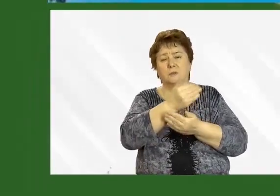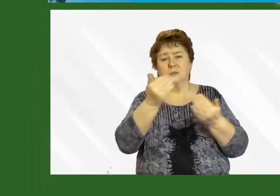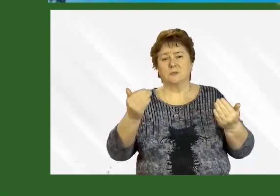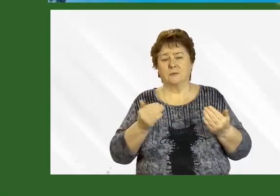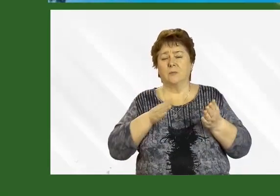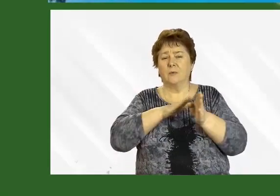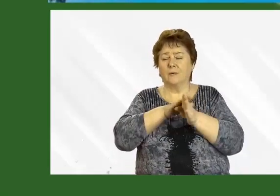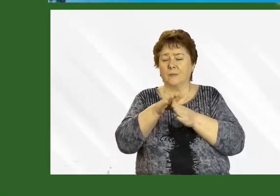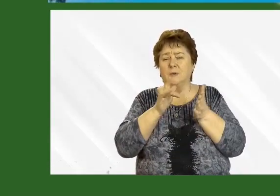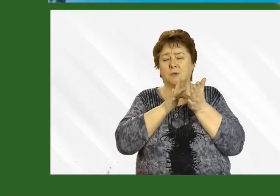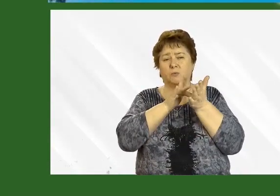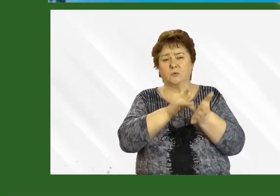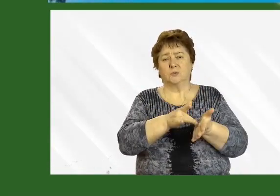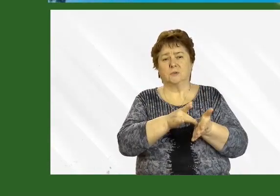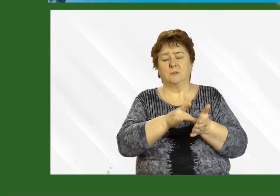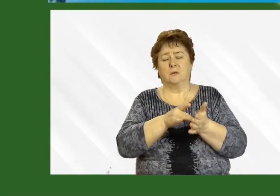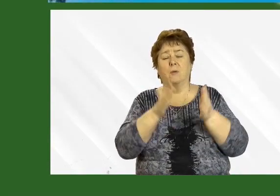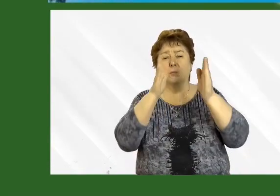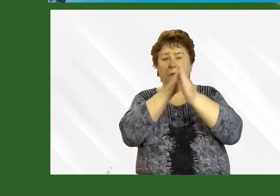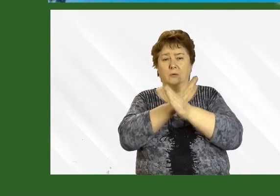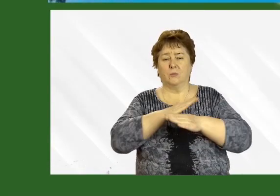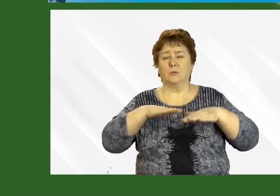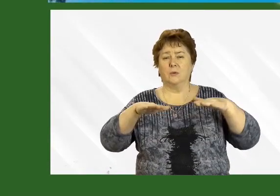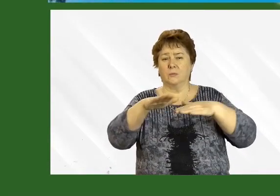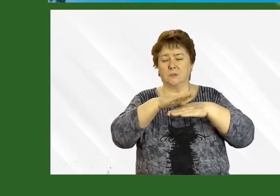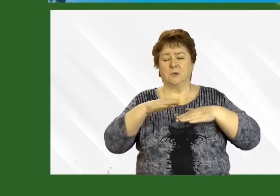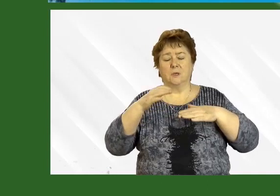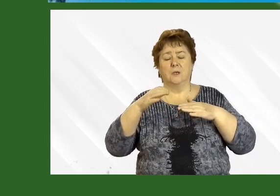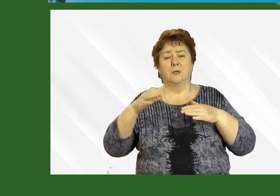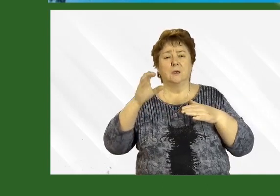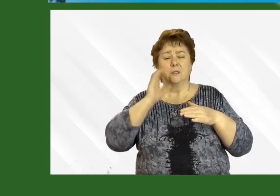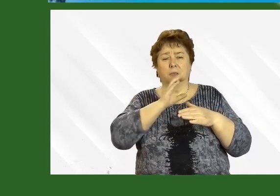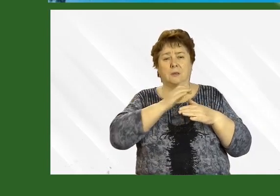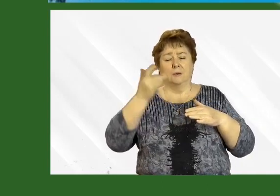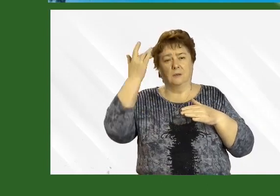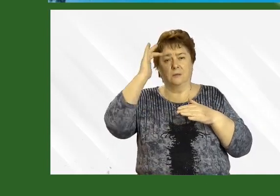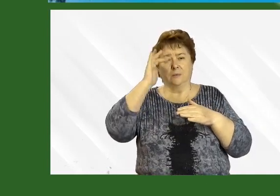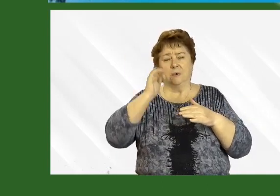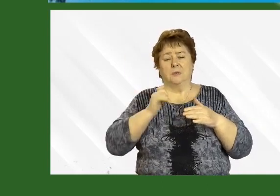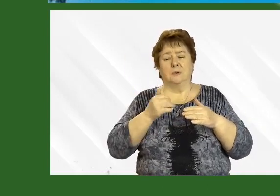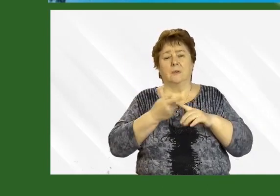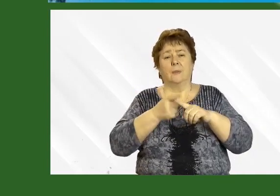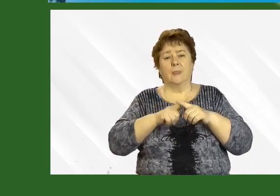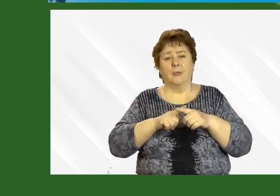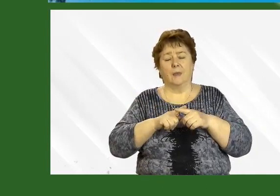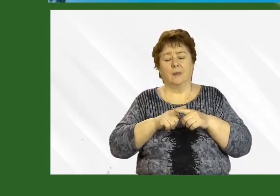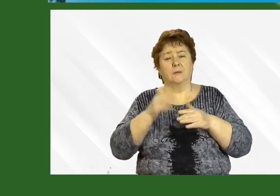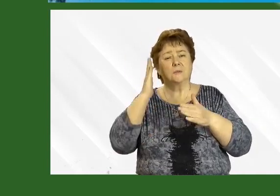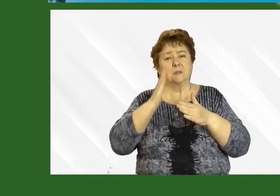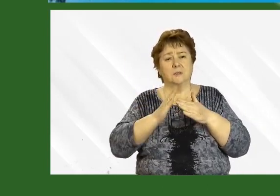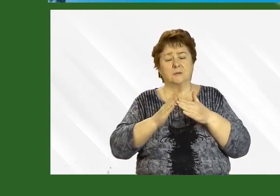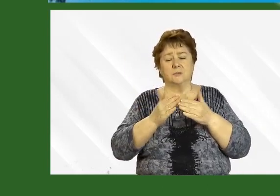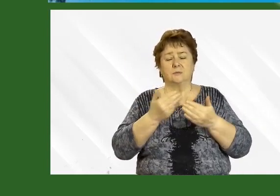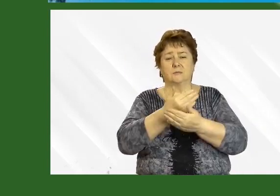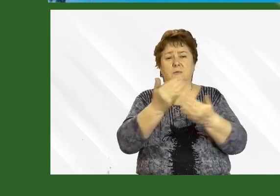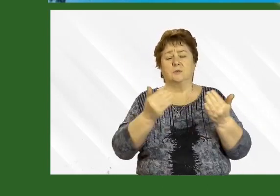совершили путешествие по природным зонам северной америке на этом мы завершаем наш